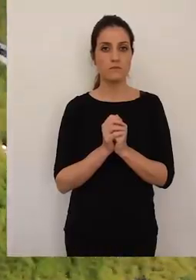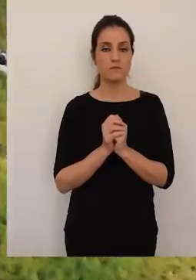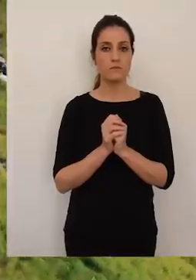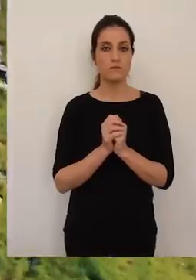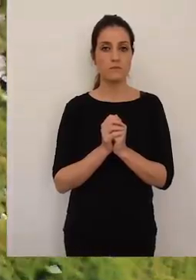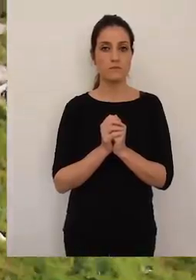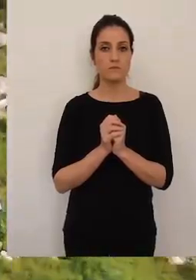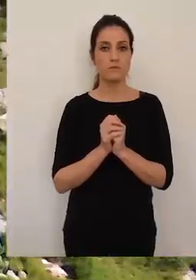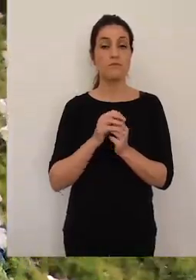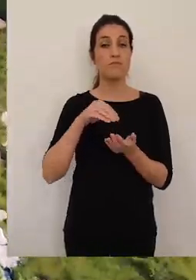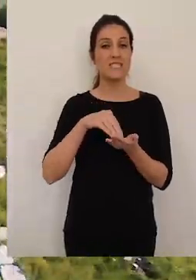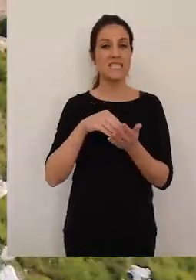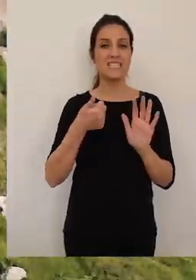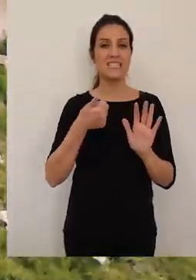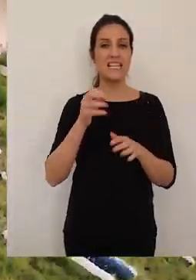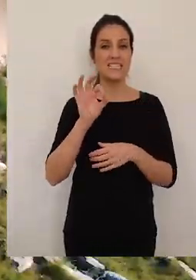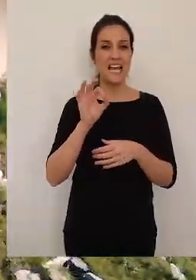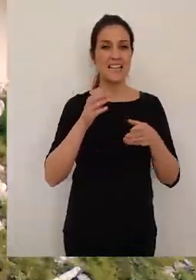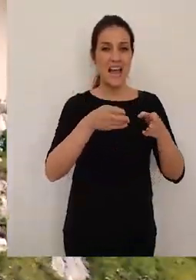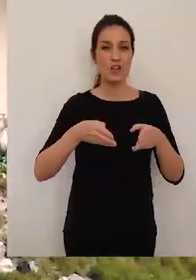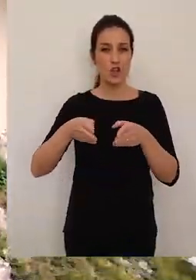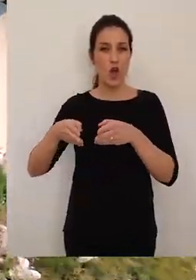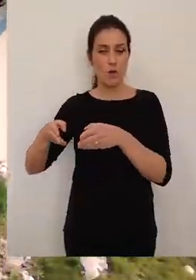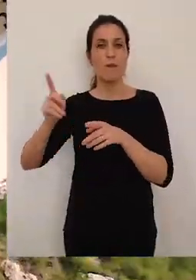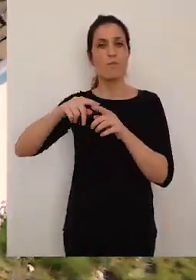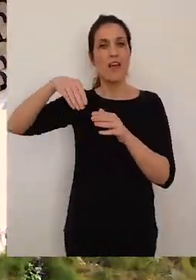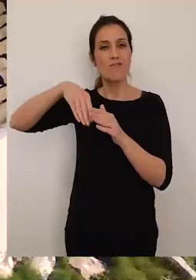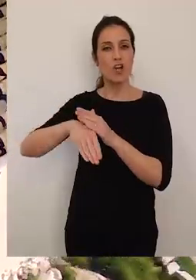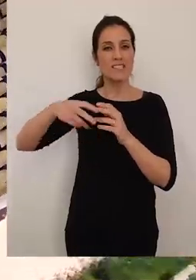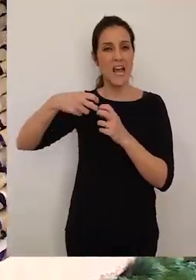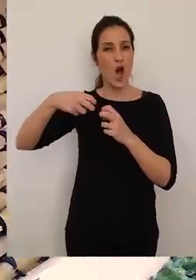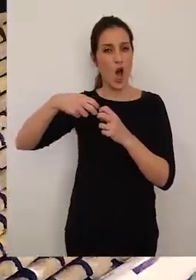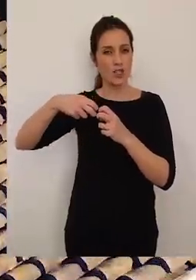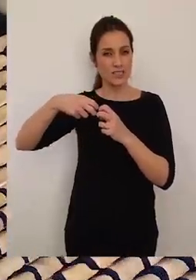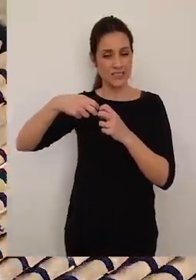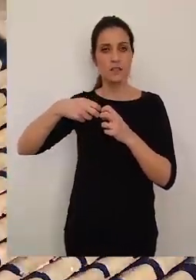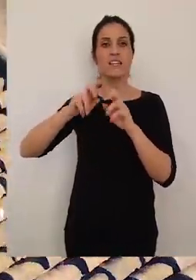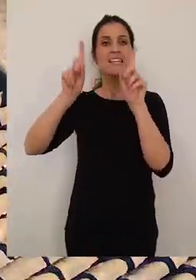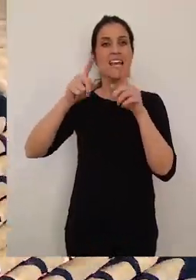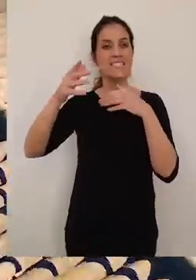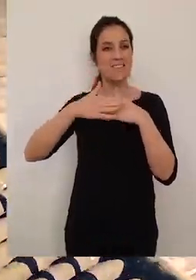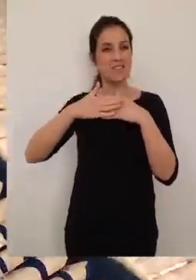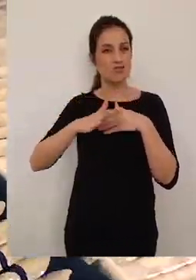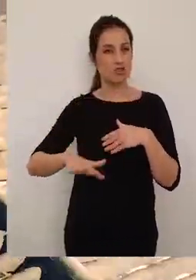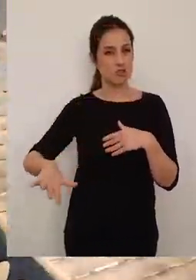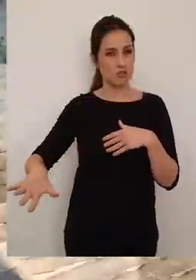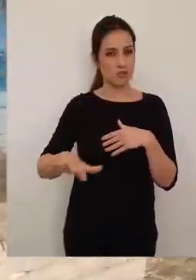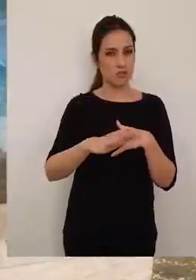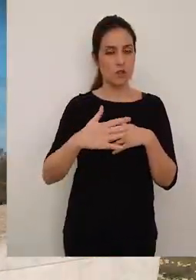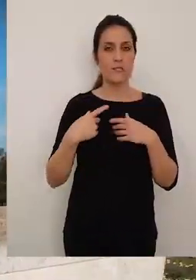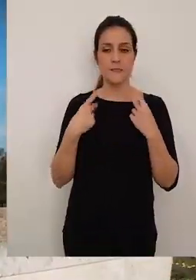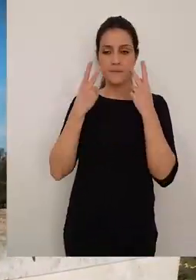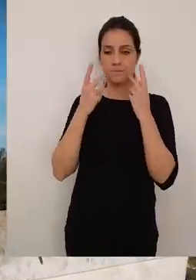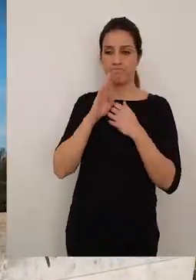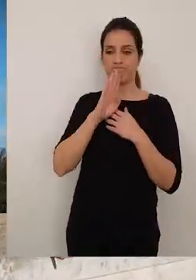La presenza di 60 tombe e 24 fosse ossari presenti nell'area adiacente a quella della chiesa lascia presagire di trovarsi di